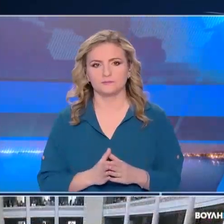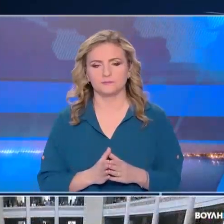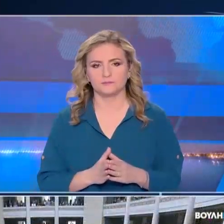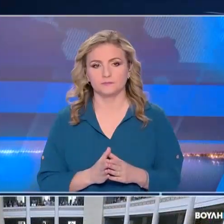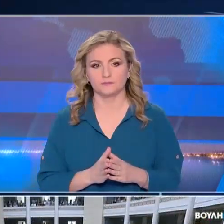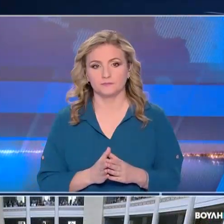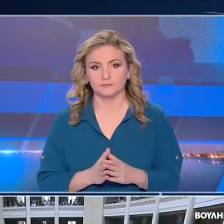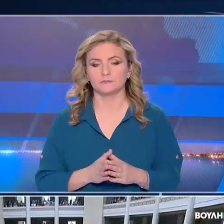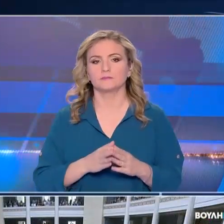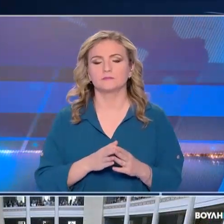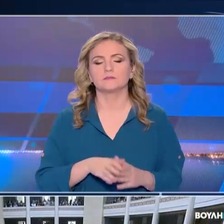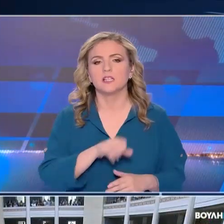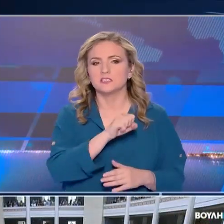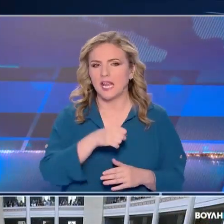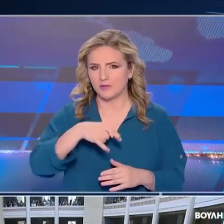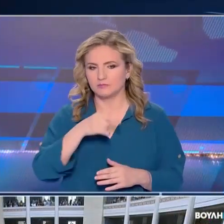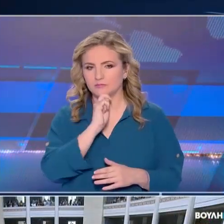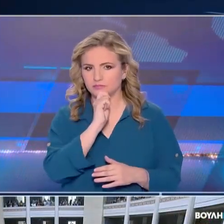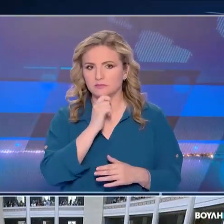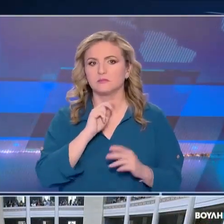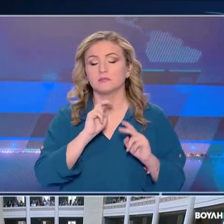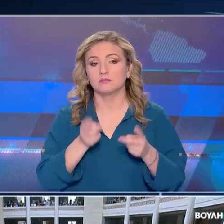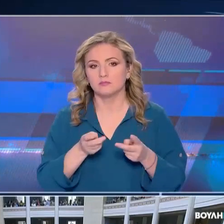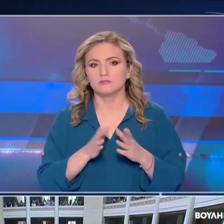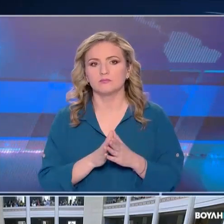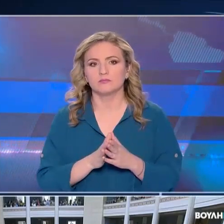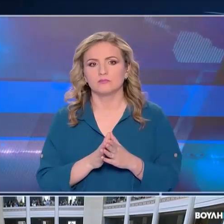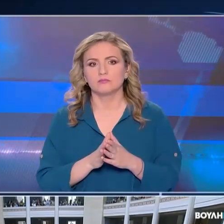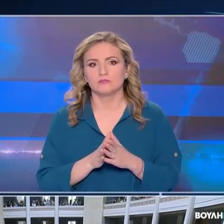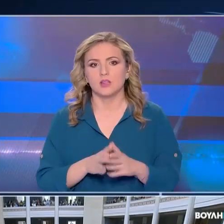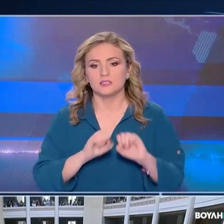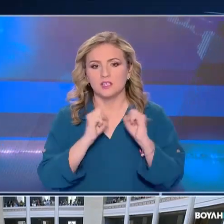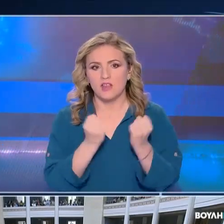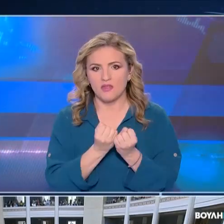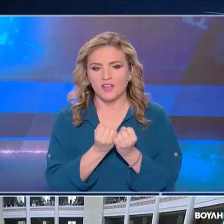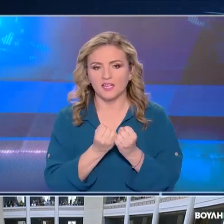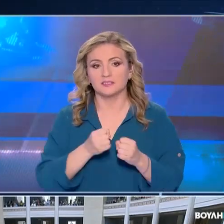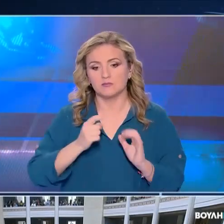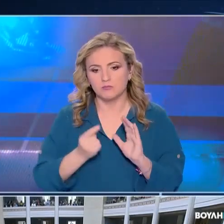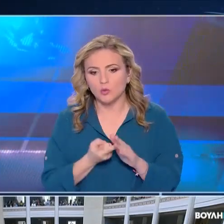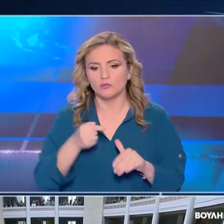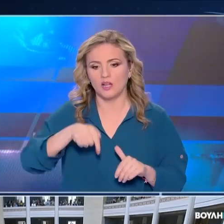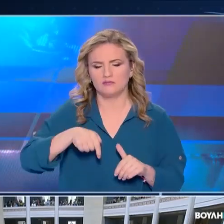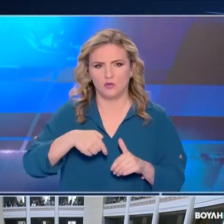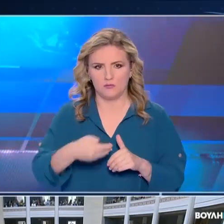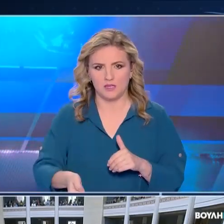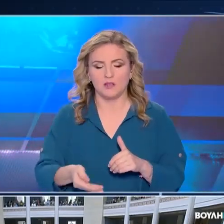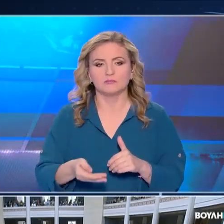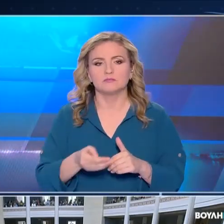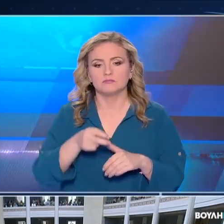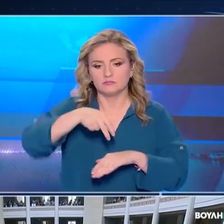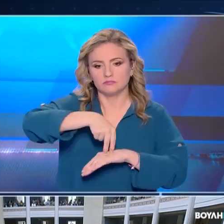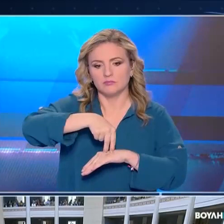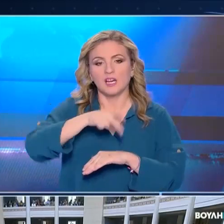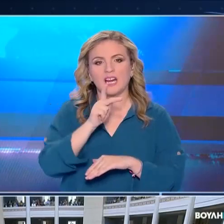Λοιπόν, καταρχάς να πούμε ότι η σύγκληση της πρώτης συνεδρίασης, πανηγυρικής συνεδρίασης, θα γίνει σε λίγη ώρα. Όπως είπαμε, θα είναι στην έδρα ο